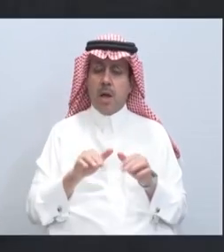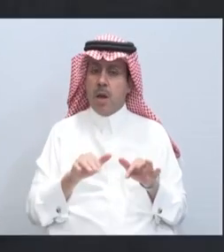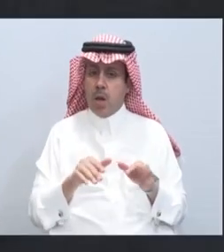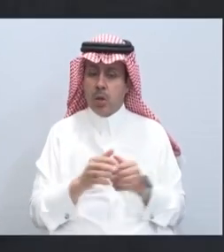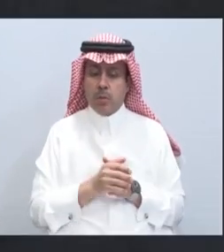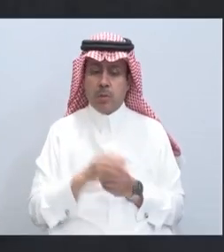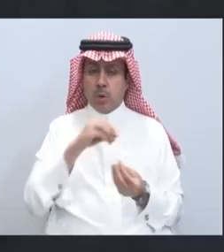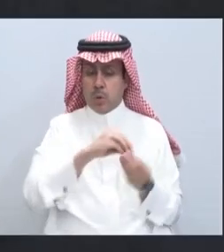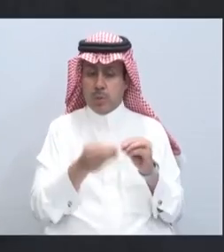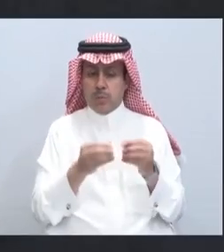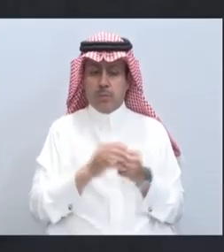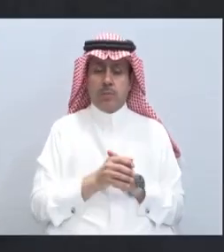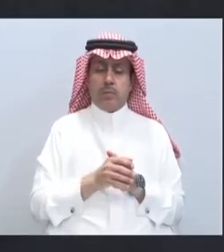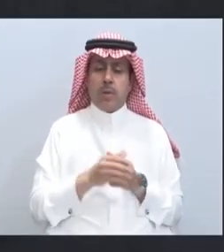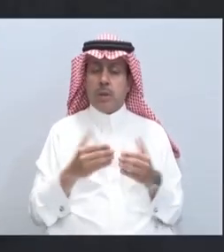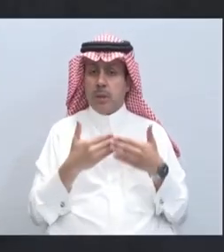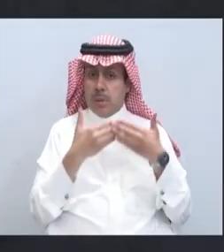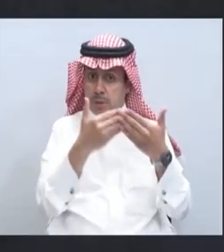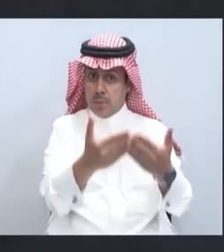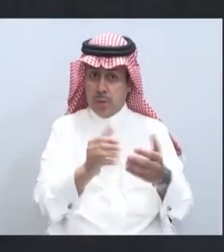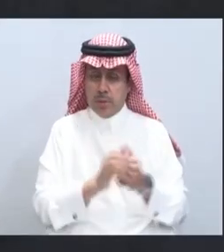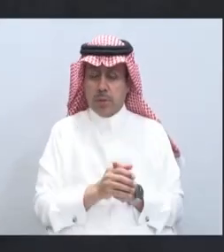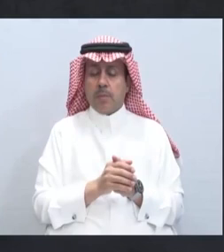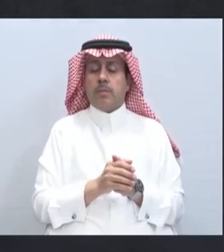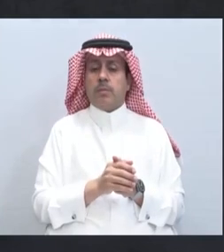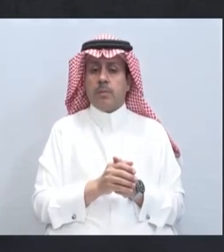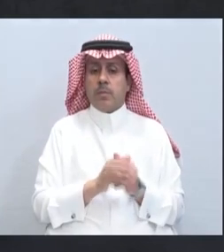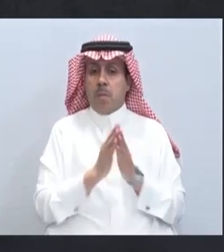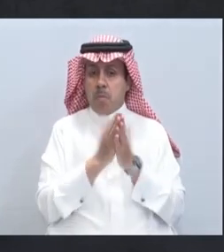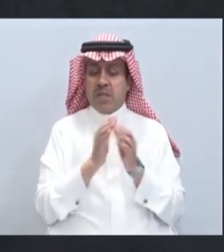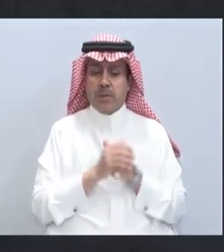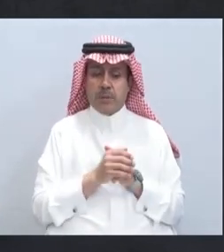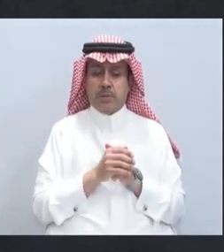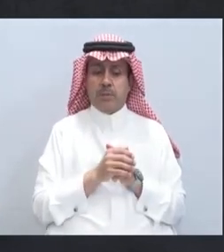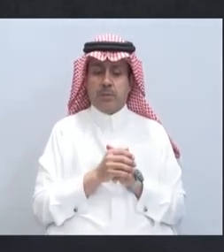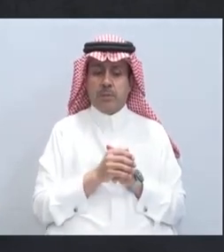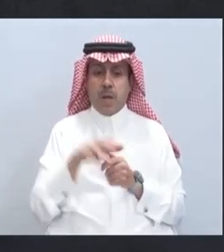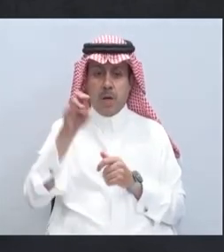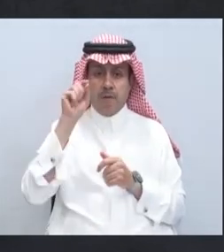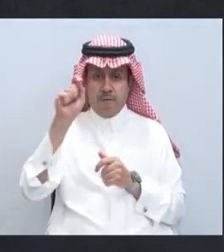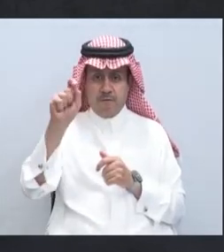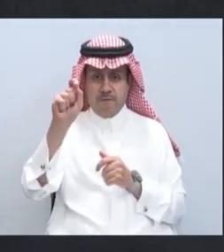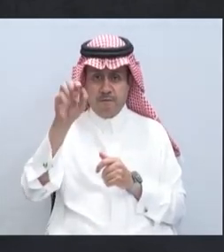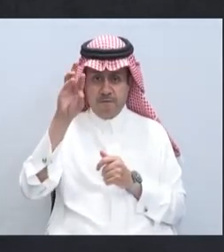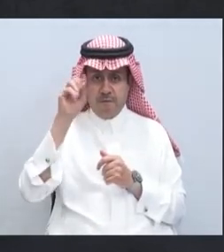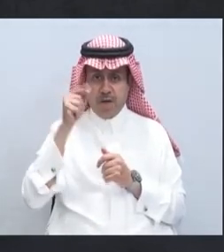عن الخدمات التي تقدمها المكتبات ومراكز المعلومات من ضمنها الفهرسه